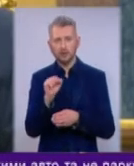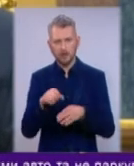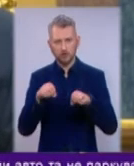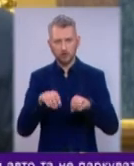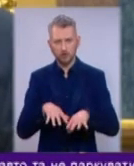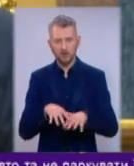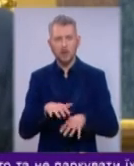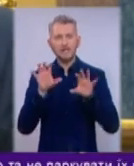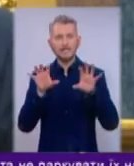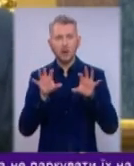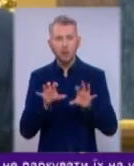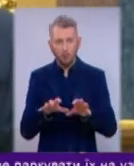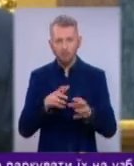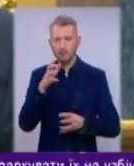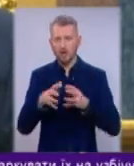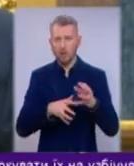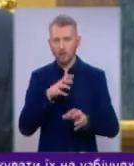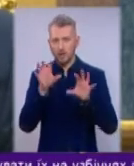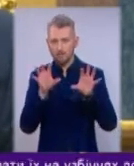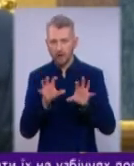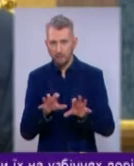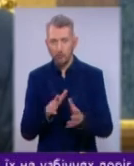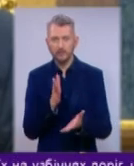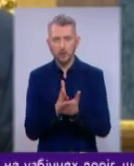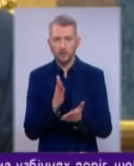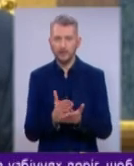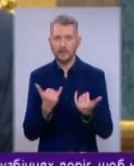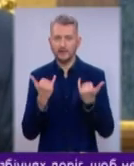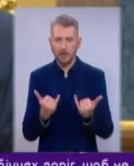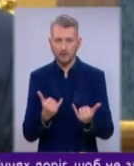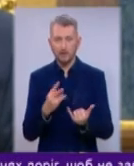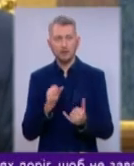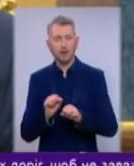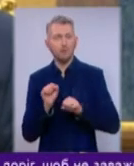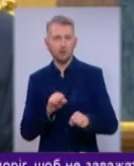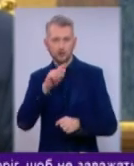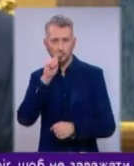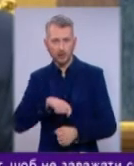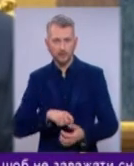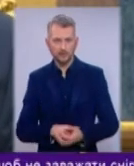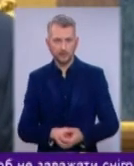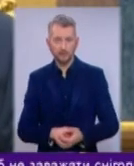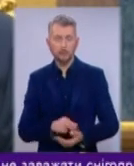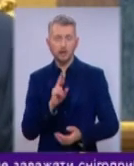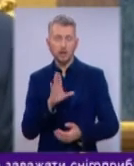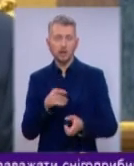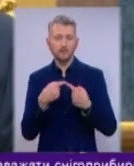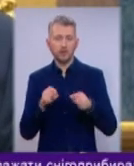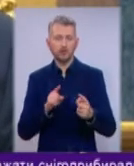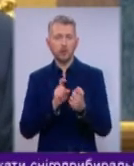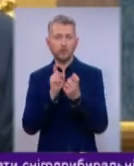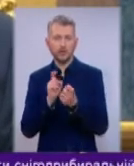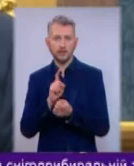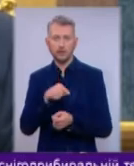рішень. Закон, міжнародне право знаходиться зараз на боці України, як і в інших конфліктах з